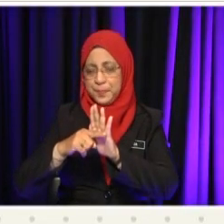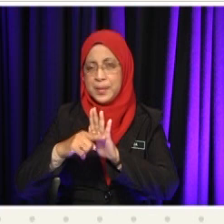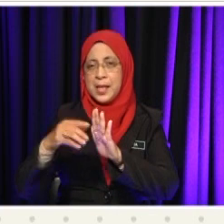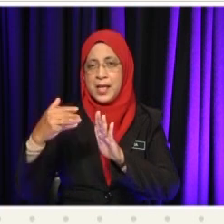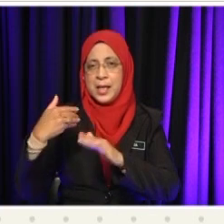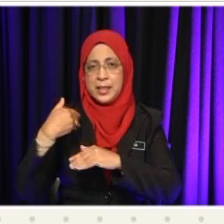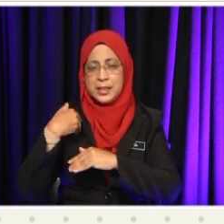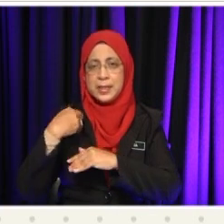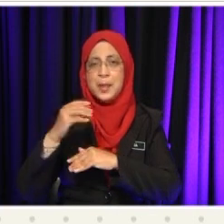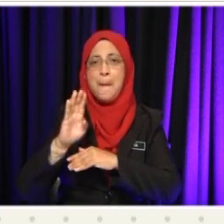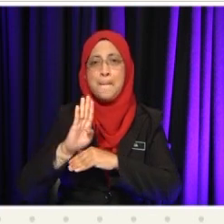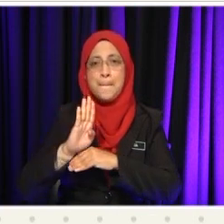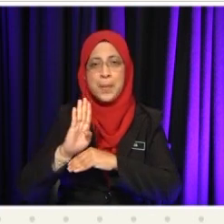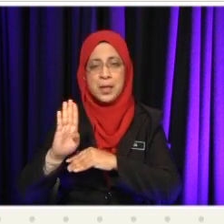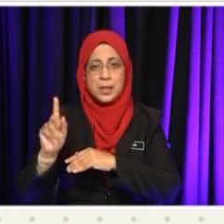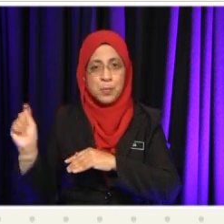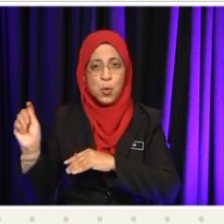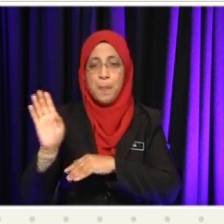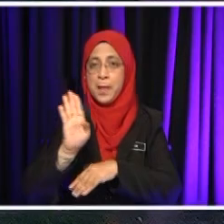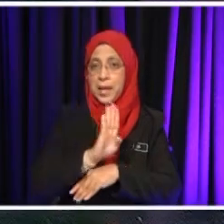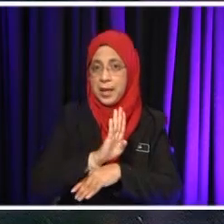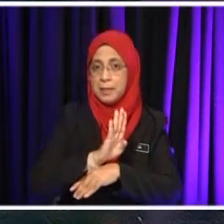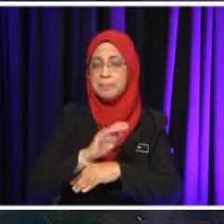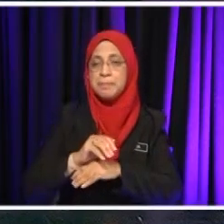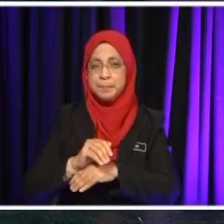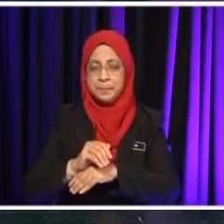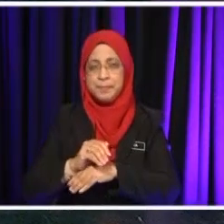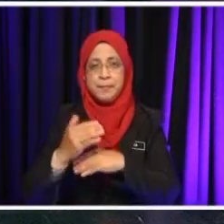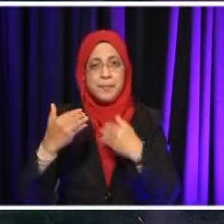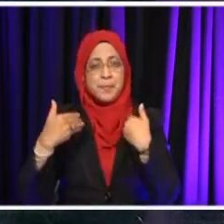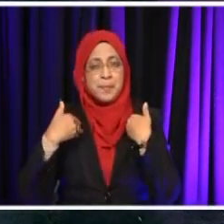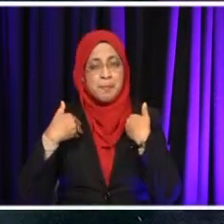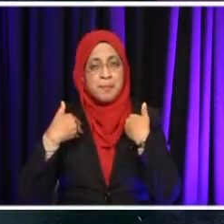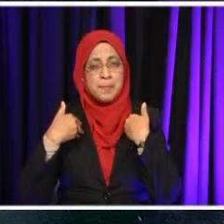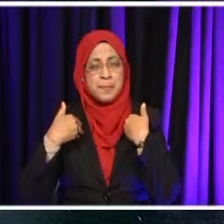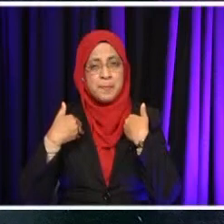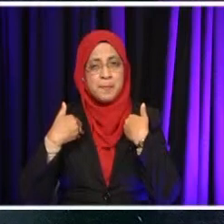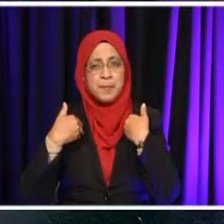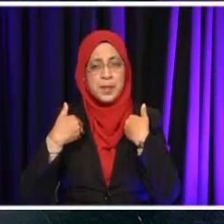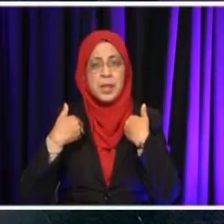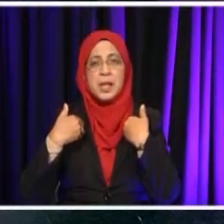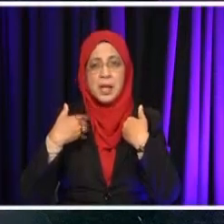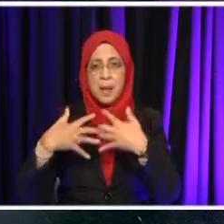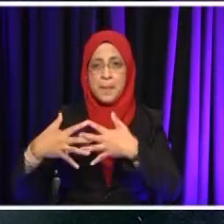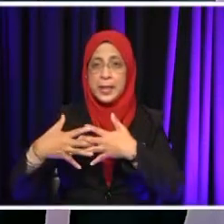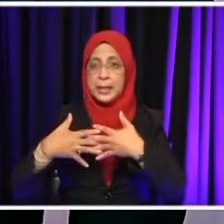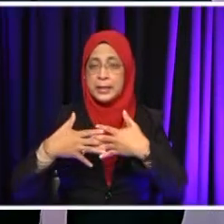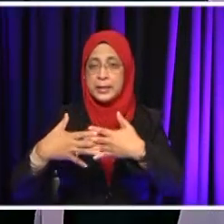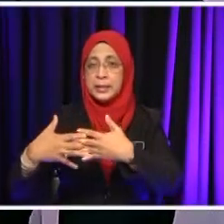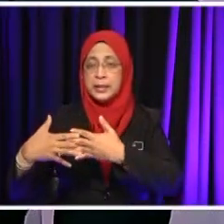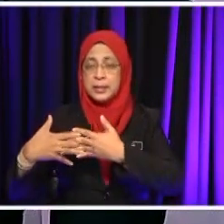barat jadi dia berada di benua Amerika